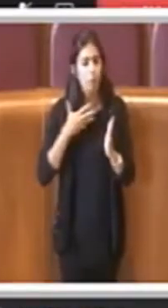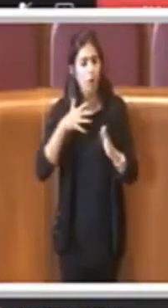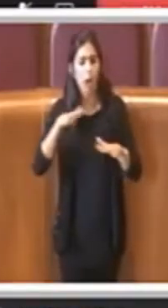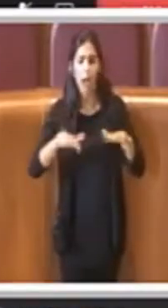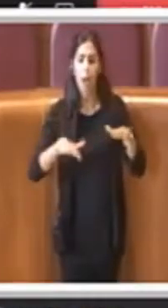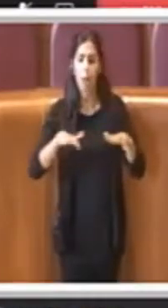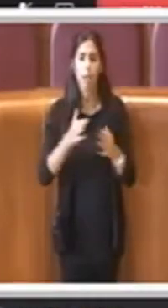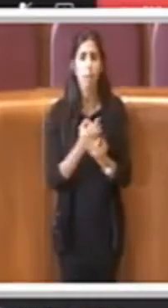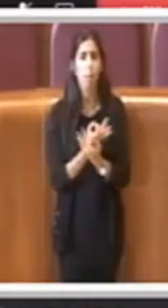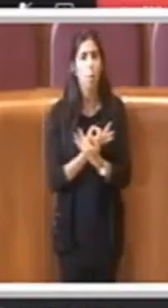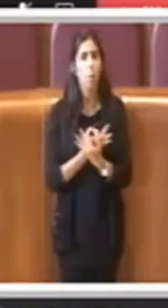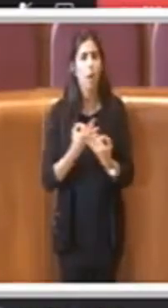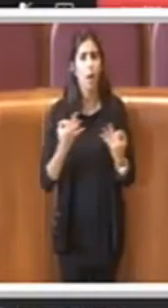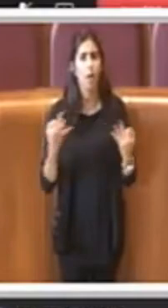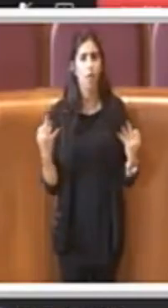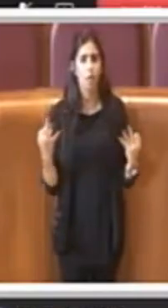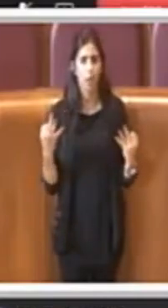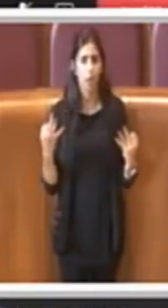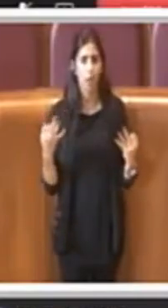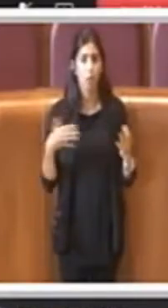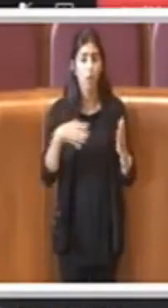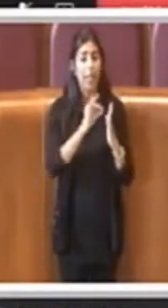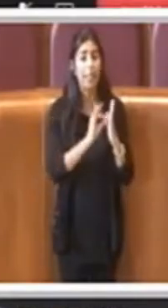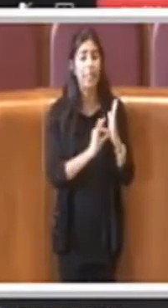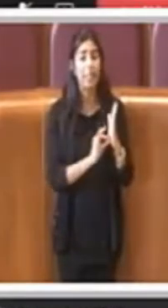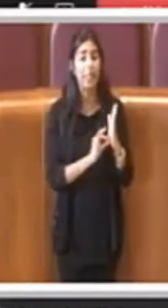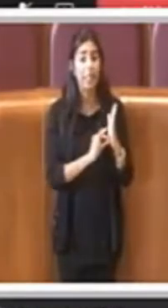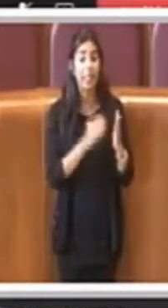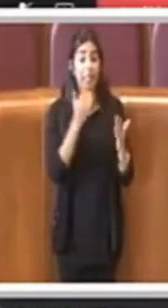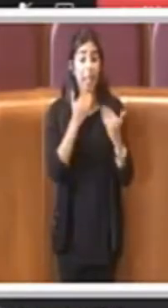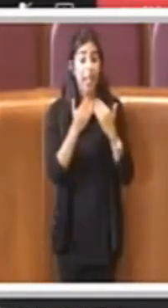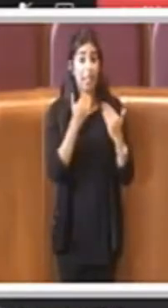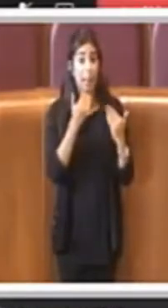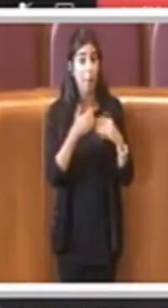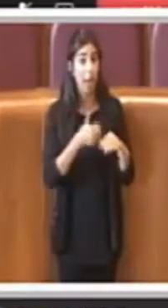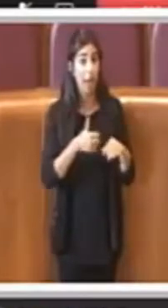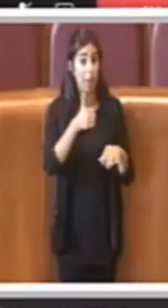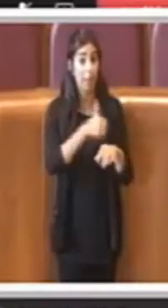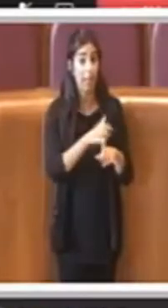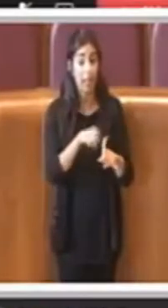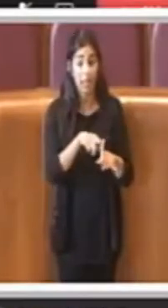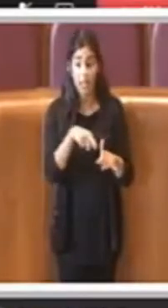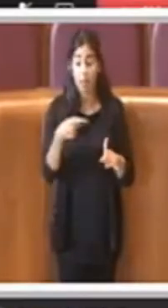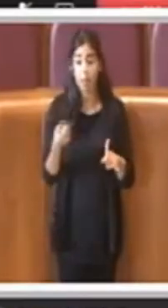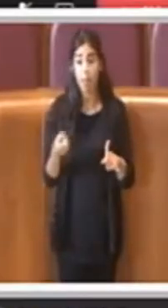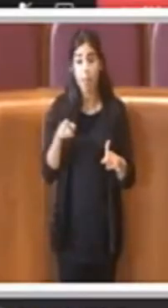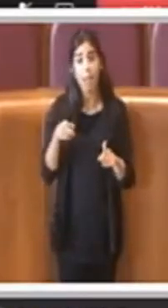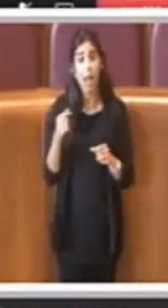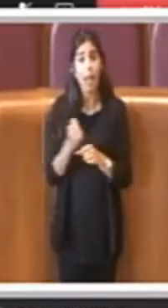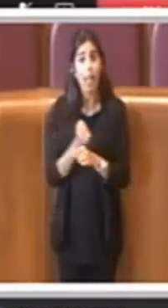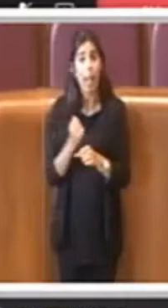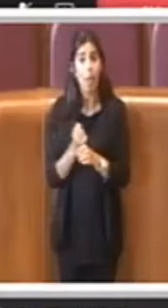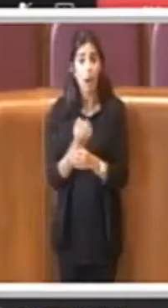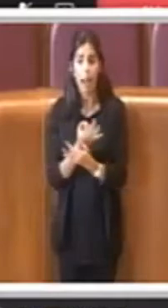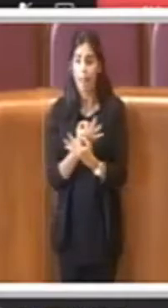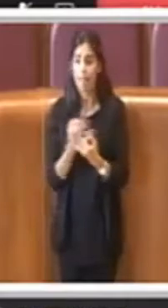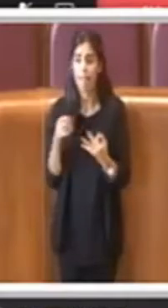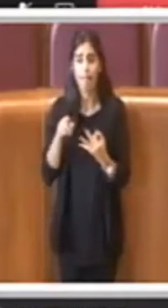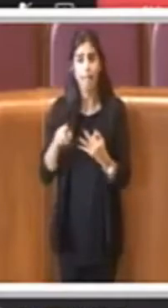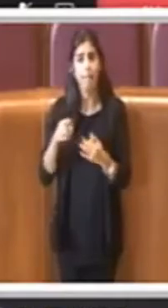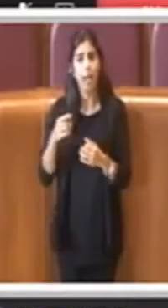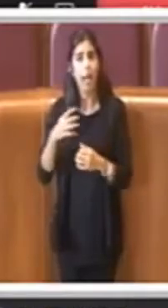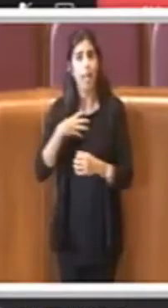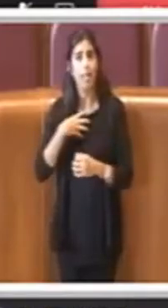quelli che sono gli indirizzi di Assemblea Capitolina e il perfetto lavoro che è stato portato avanti anche dall'assessore